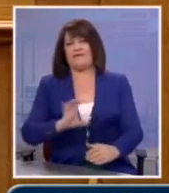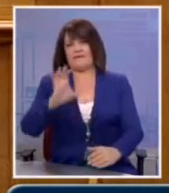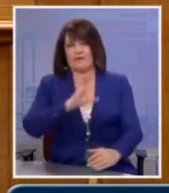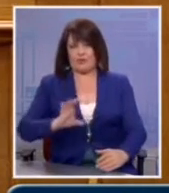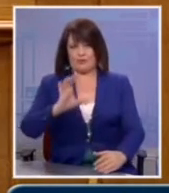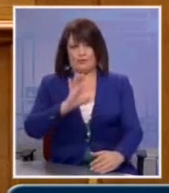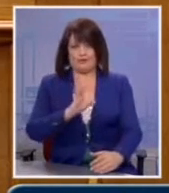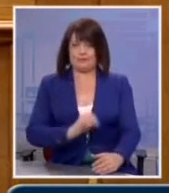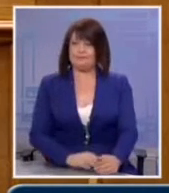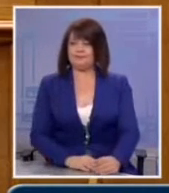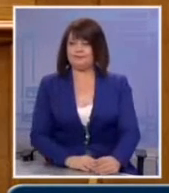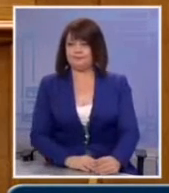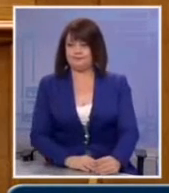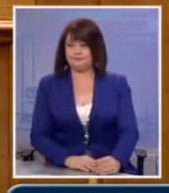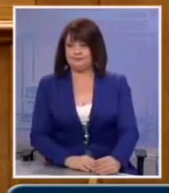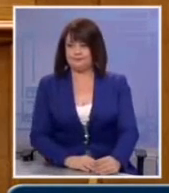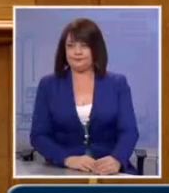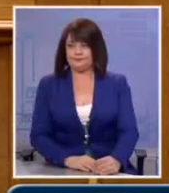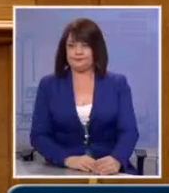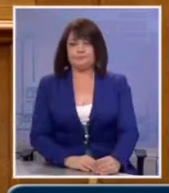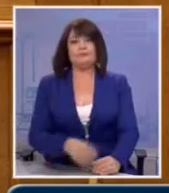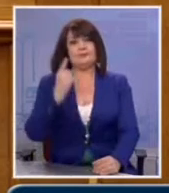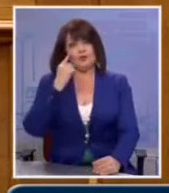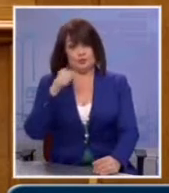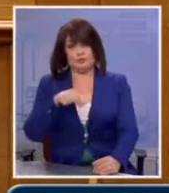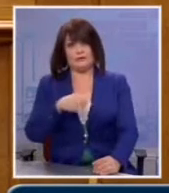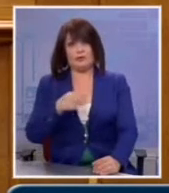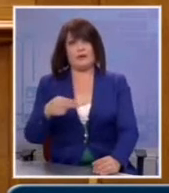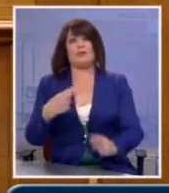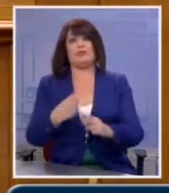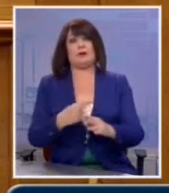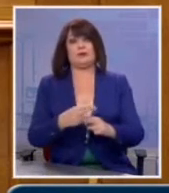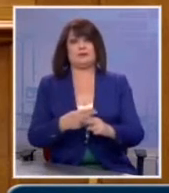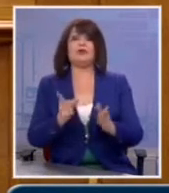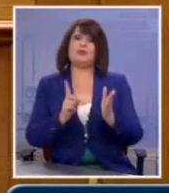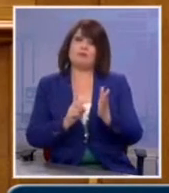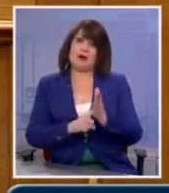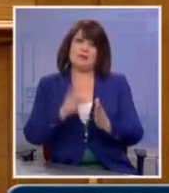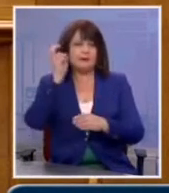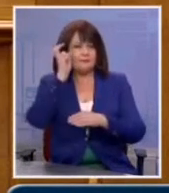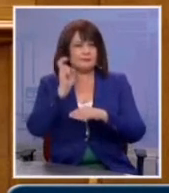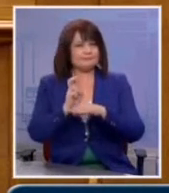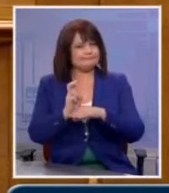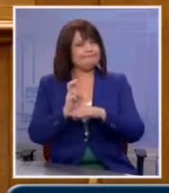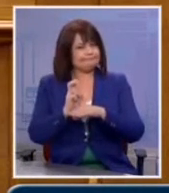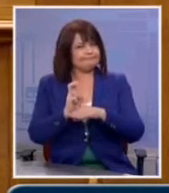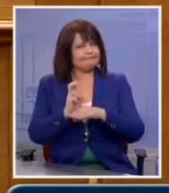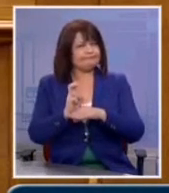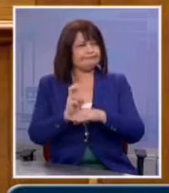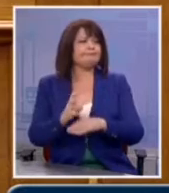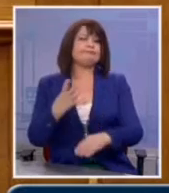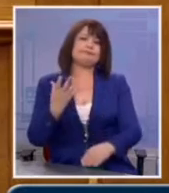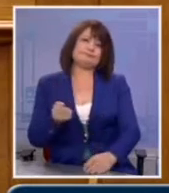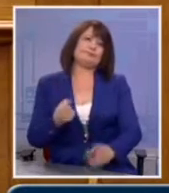χώρο. Νομίζω ότι αυτό είναι κάτι πολύ σημαντικό που πρέπει να το συγκρατήσουμε, διότι